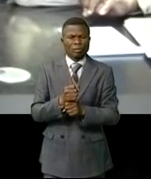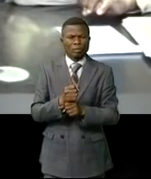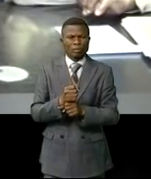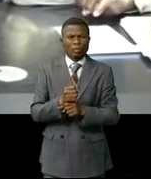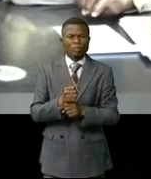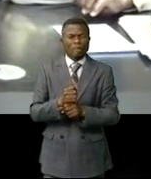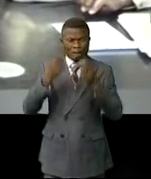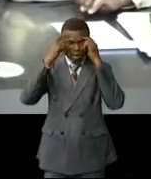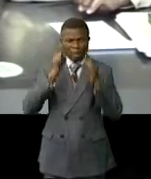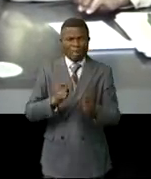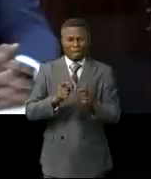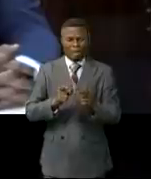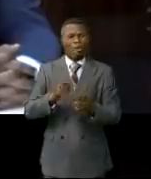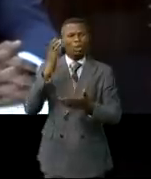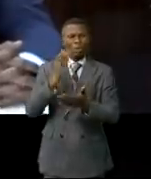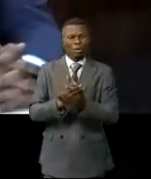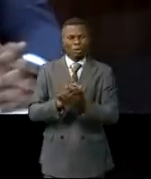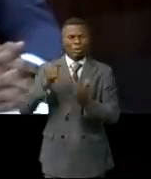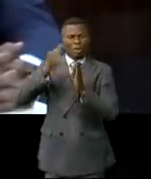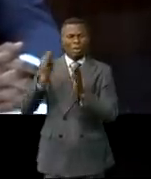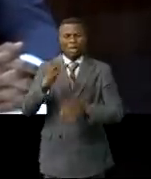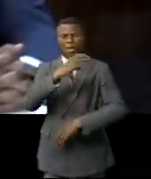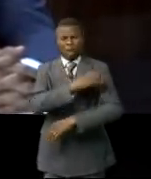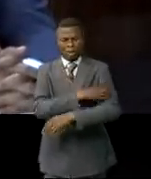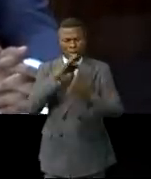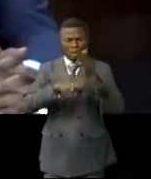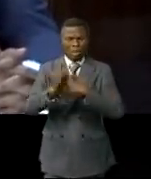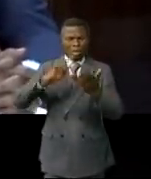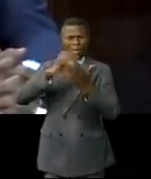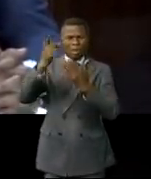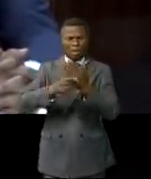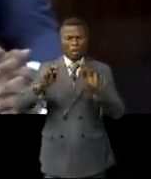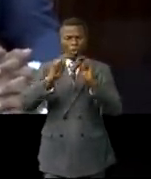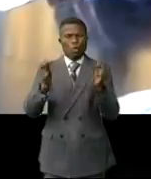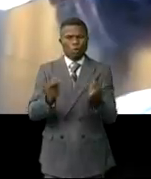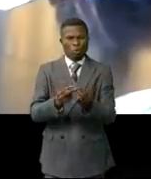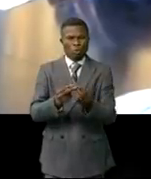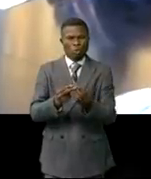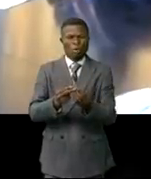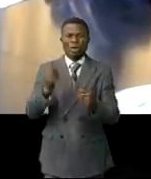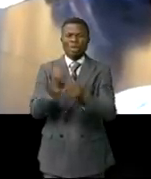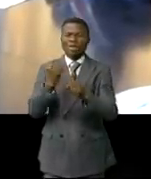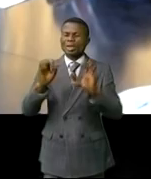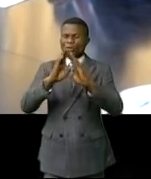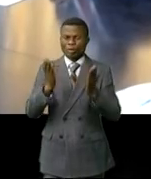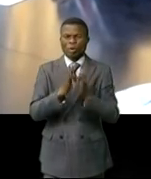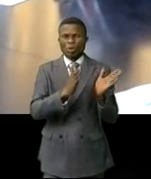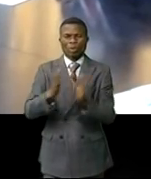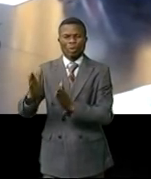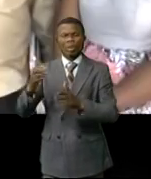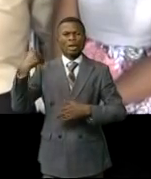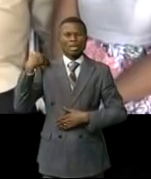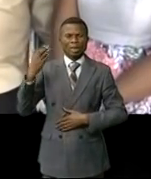de non-objection des ingénieurs civils inscrits au tableau de l'ordre dans tout investissement destiné au